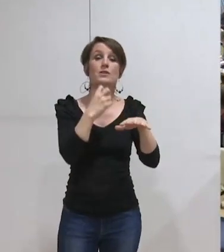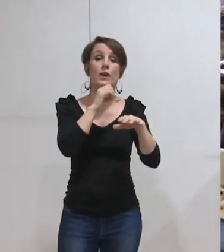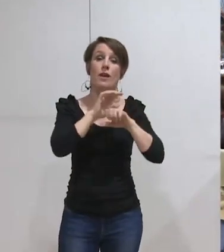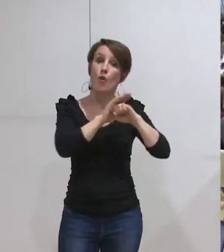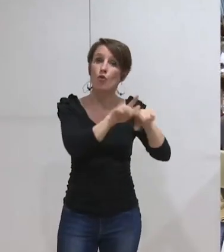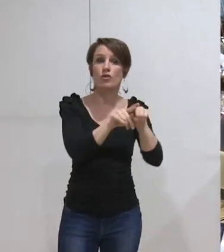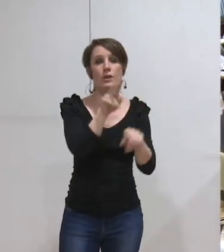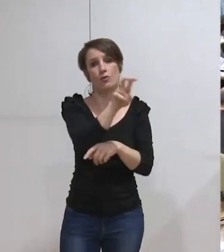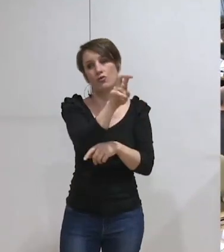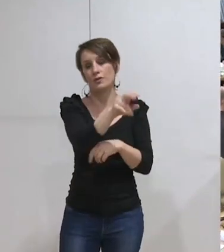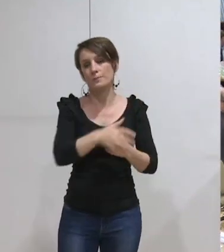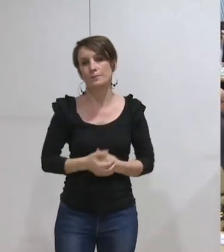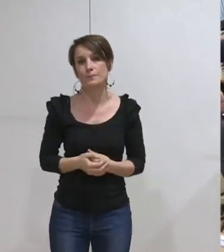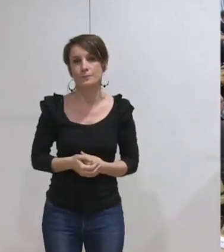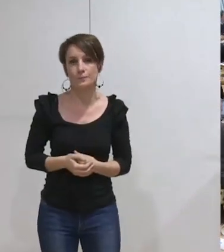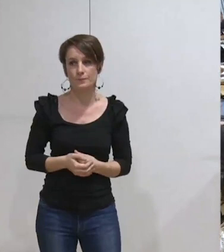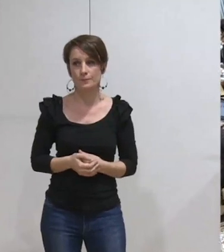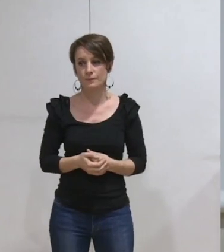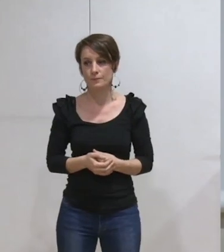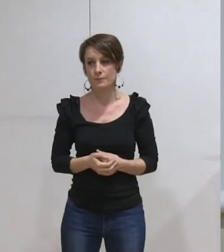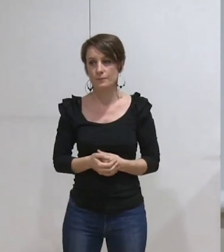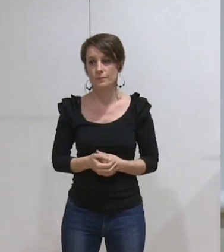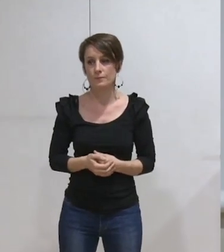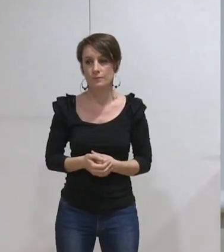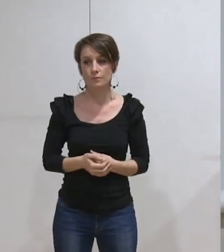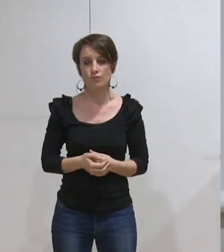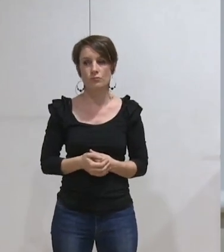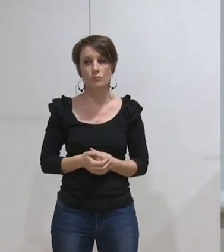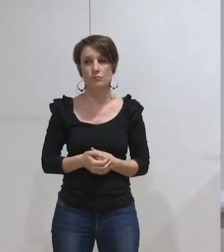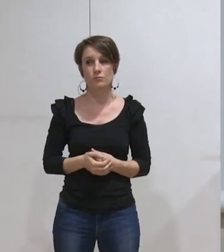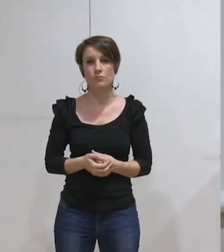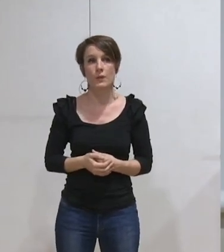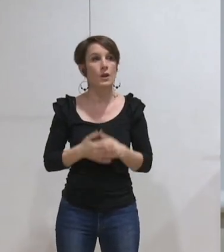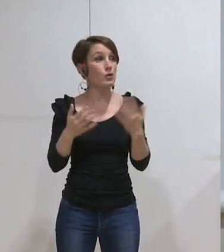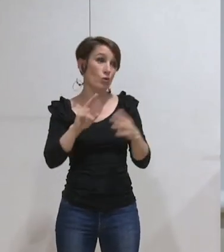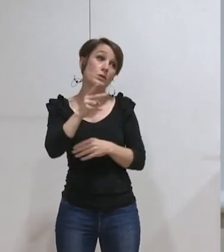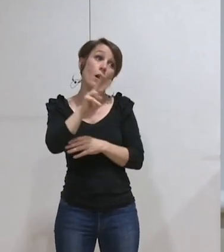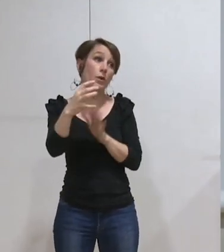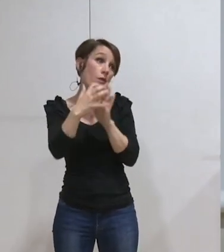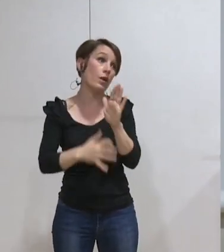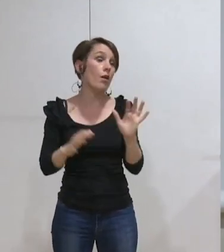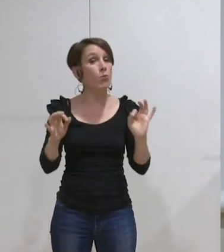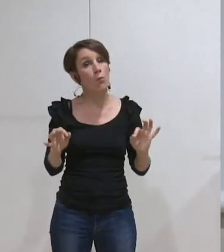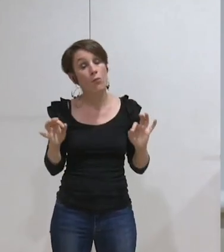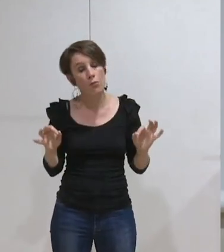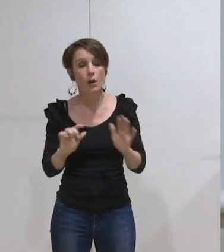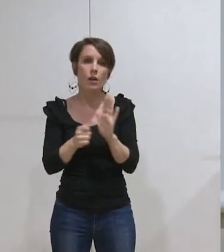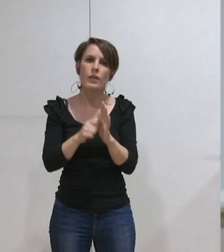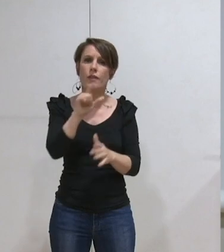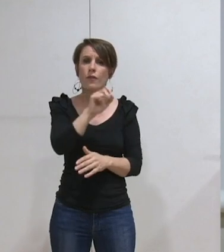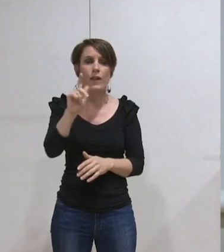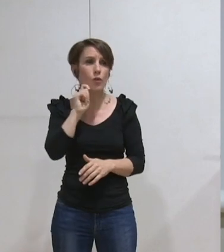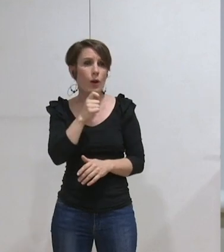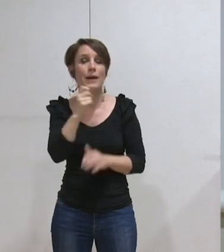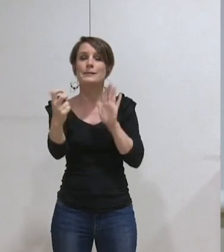et écologistes c'est c'est un procès verbal je rappelle ce procèsverbal donc du 23 mars est